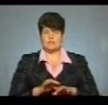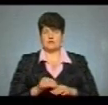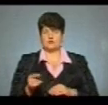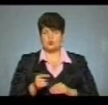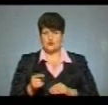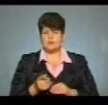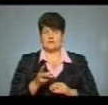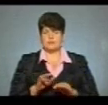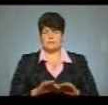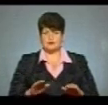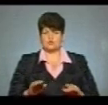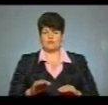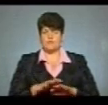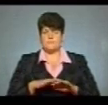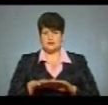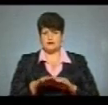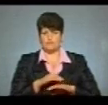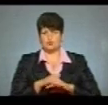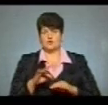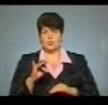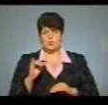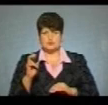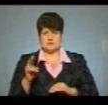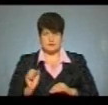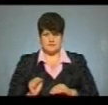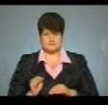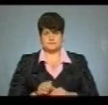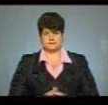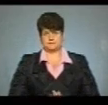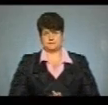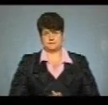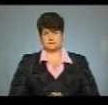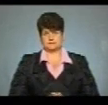Тернополі на дитячому майданчику, що по вулиці Руська. Там побувала і наша знімальна група.